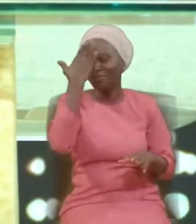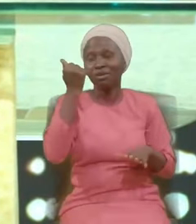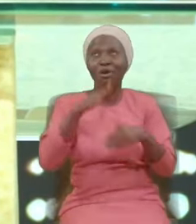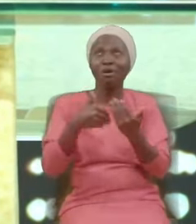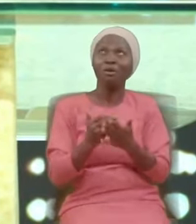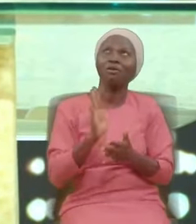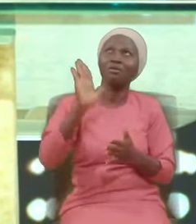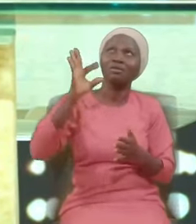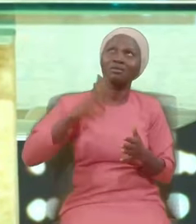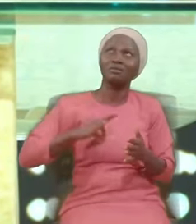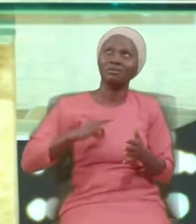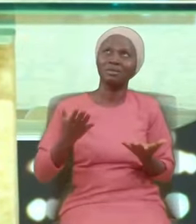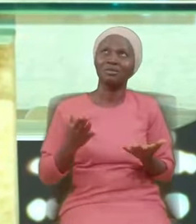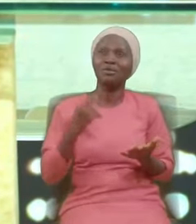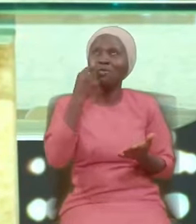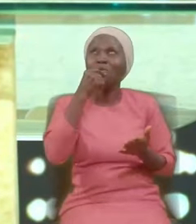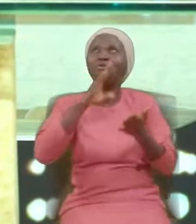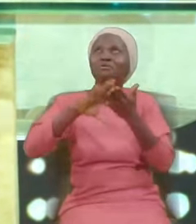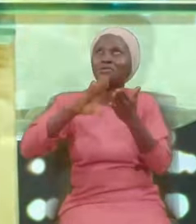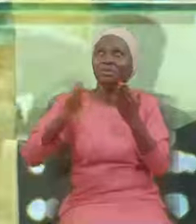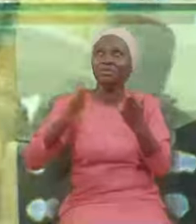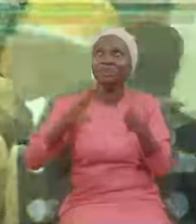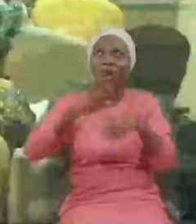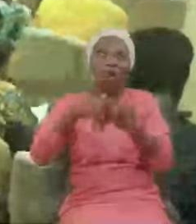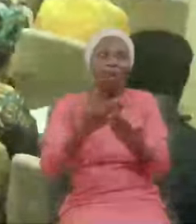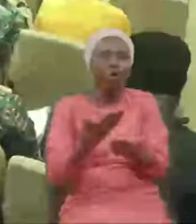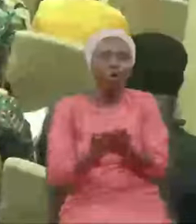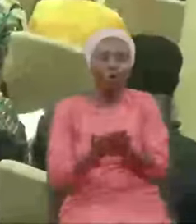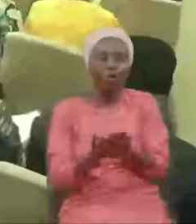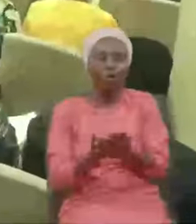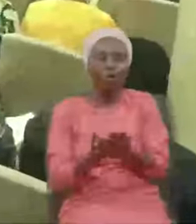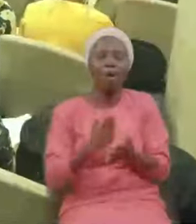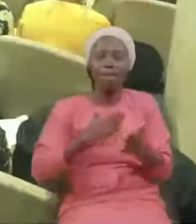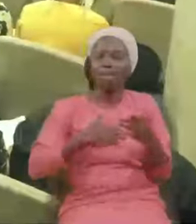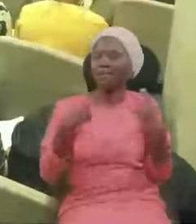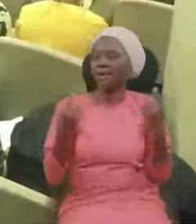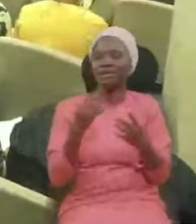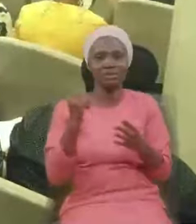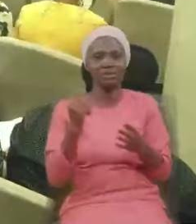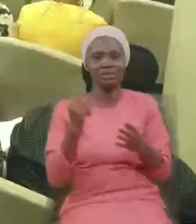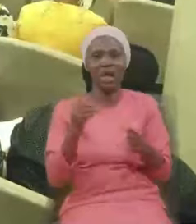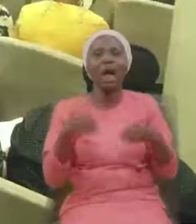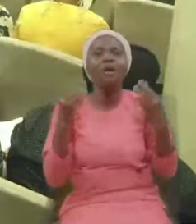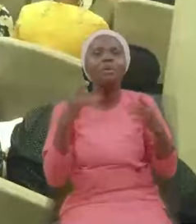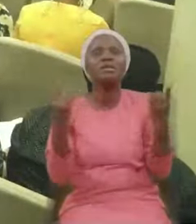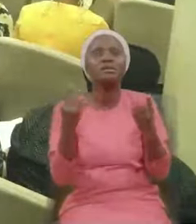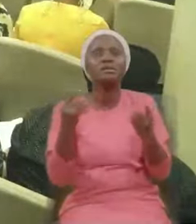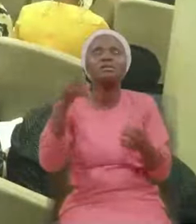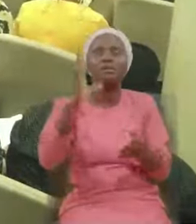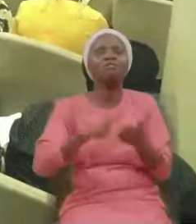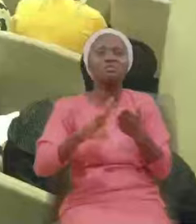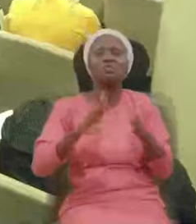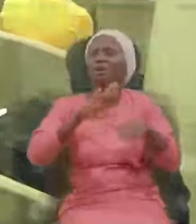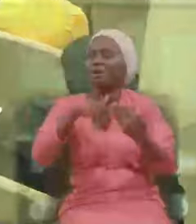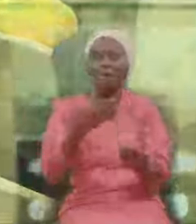bienfaits. C'est lui qui pardonne toutes tes iniquités. Combien d'iniquités? C'est lui qui